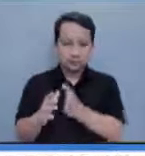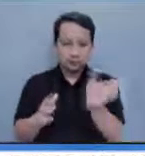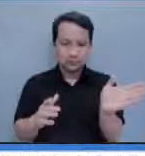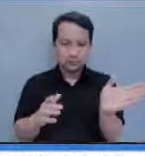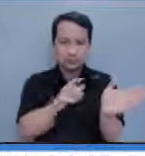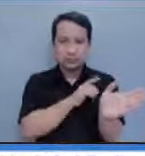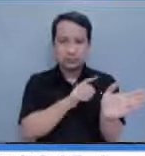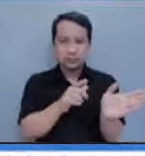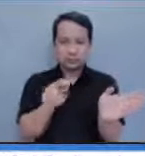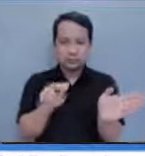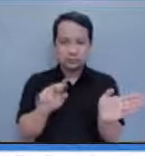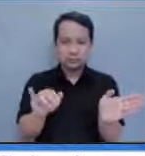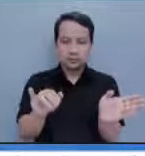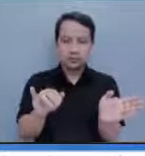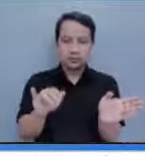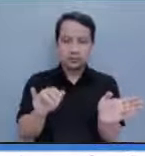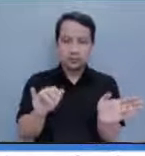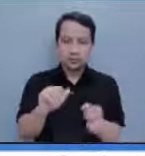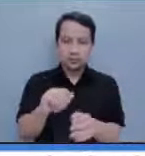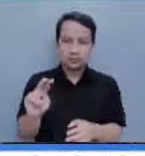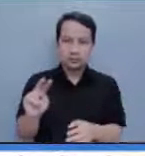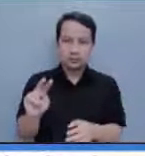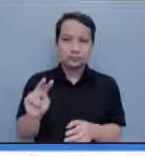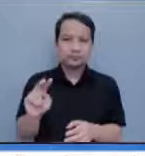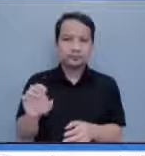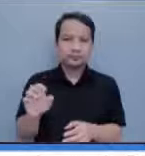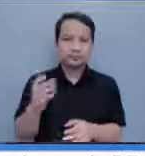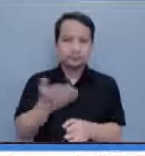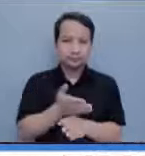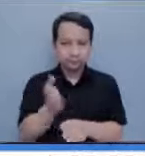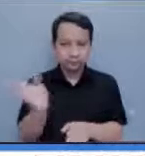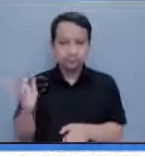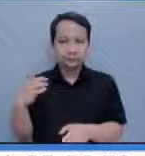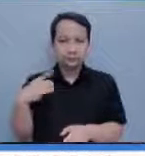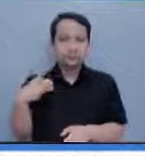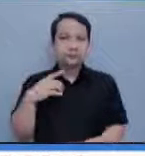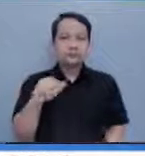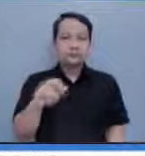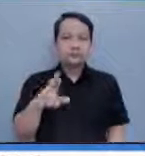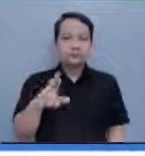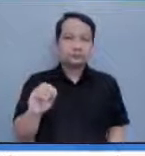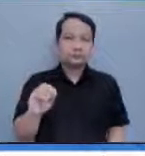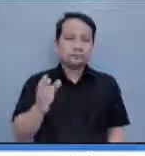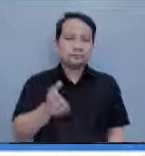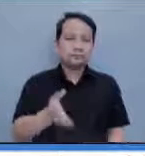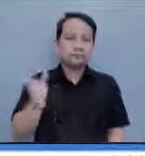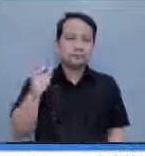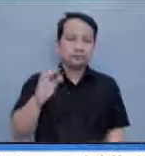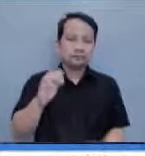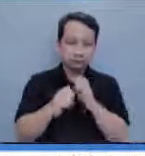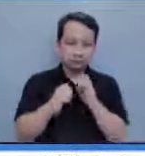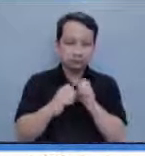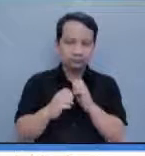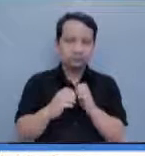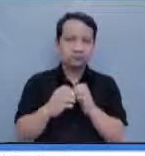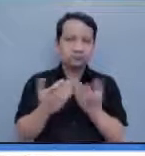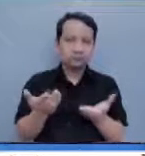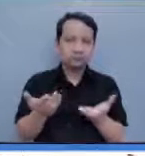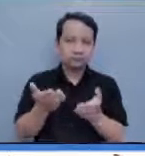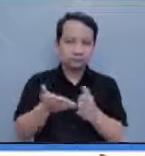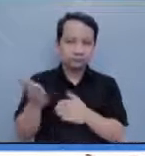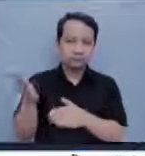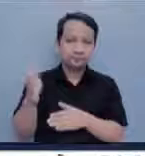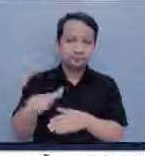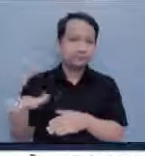York Avenue at pwede rin magkaliwa sa Aurora Boulevard patungong EDSA hanggang sa kanilang